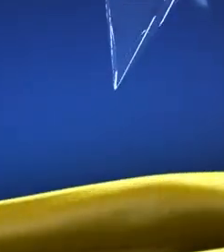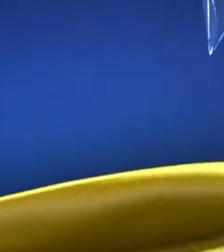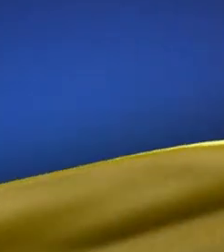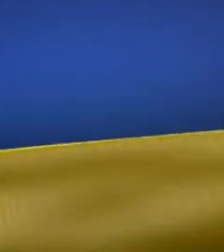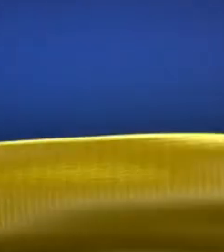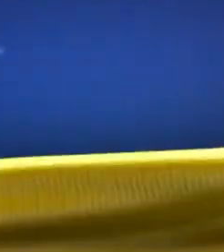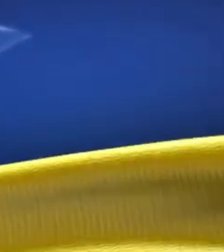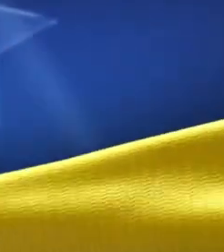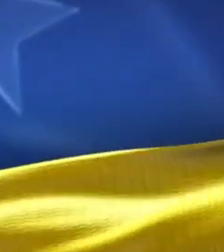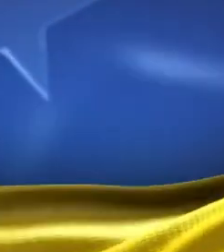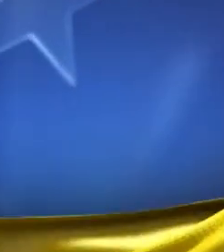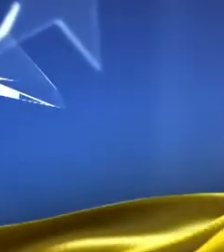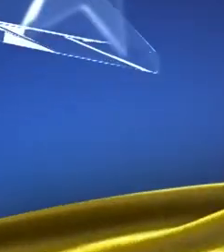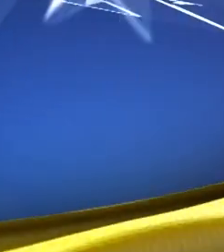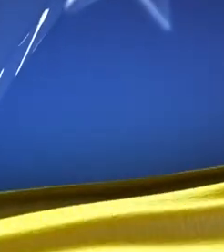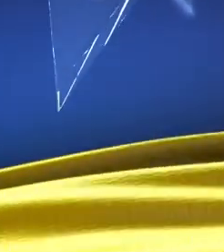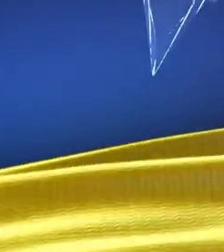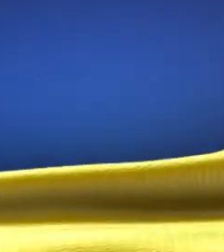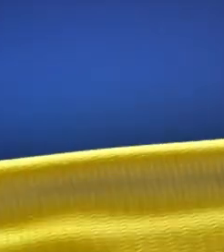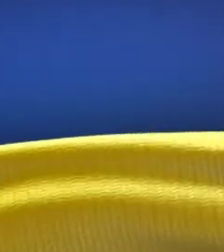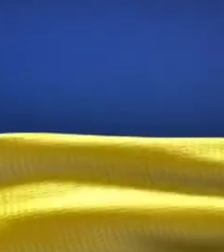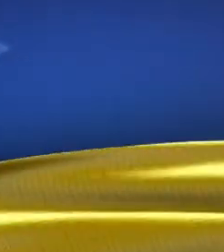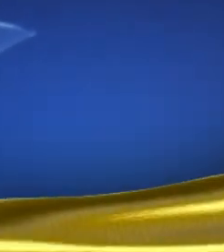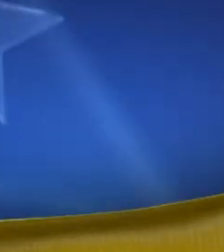izbori 2024.